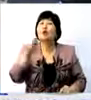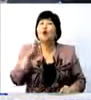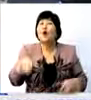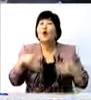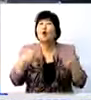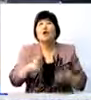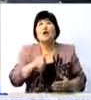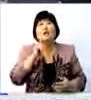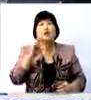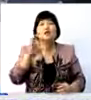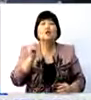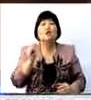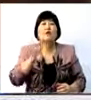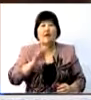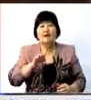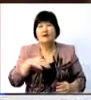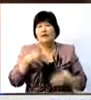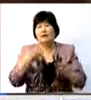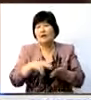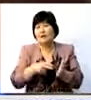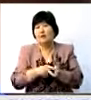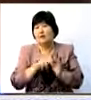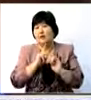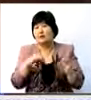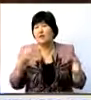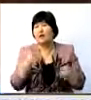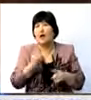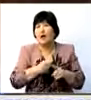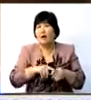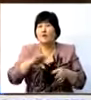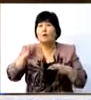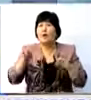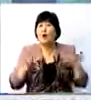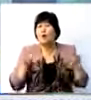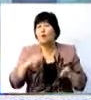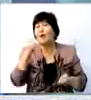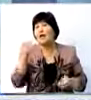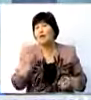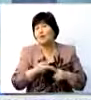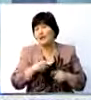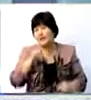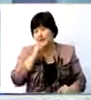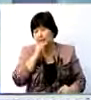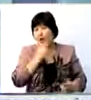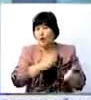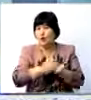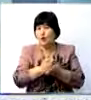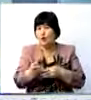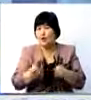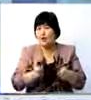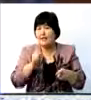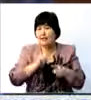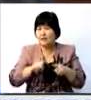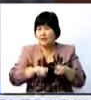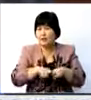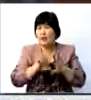ұсынған Жасыл София жобасы көптің қызығушылығын туғызды. Өйткені аталмыш жоба экономикалық жағынан тиімді, жүйелі басқару мен жылдамдық